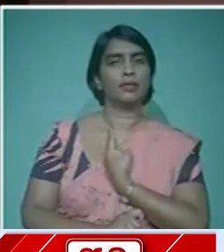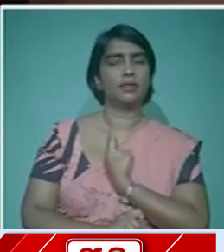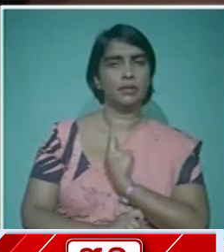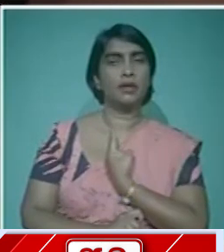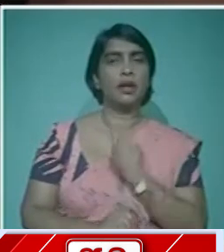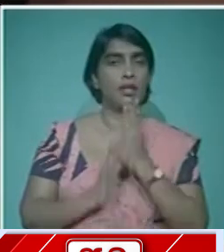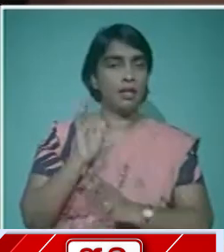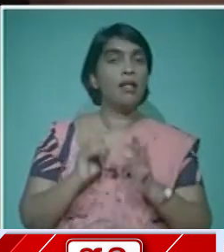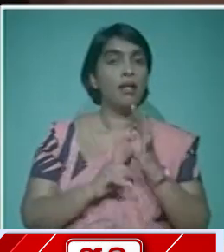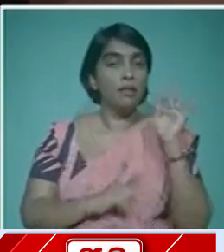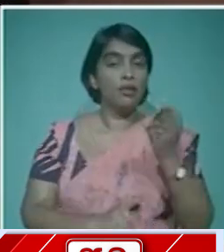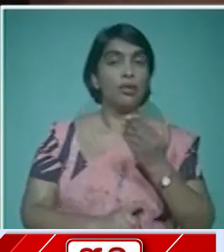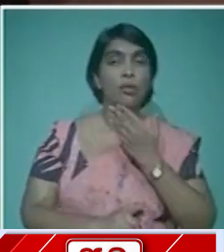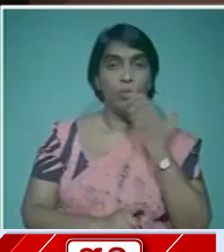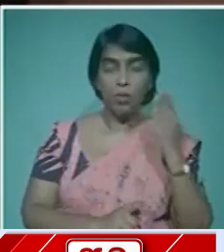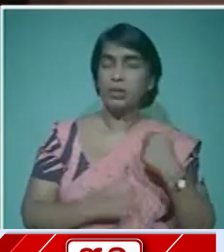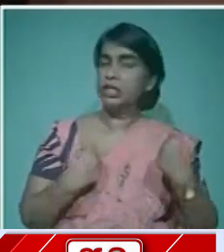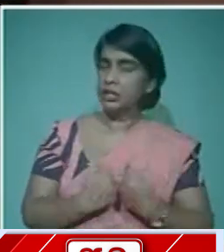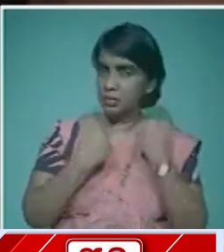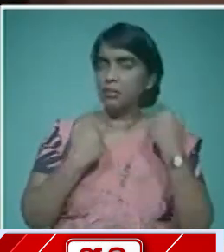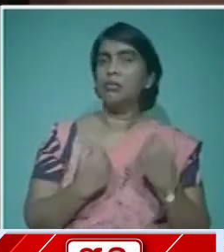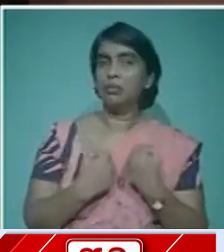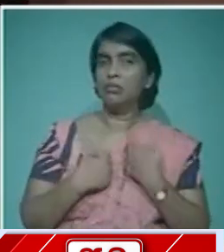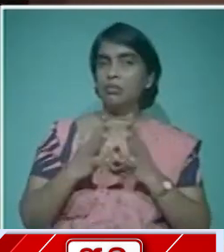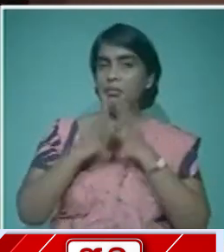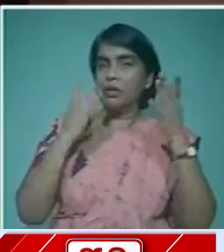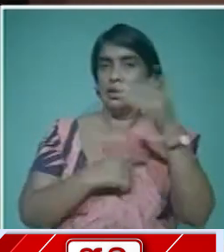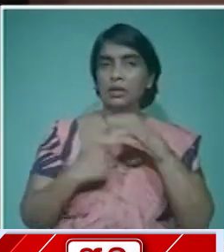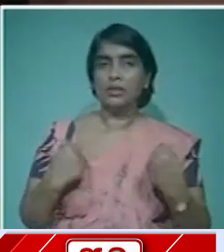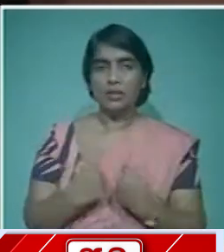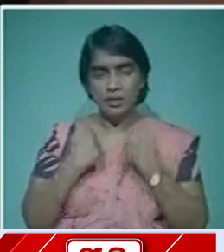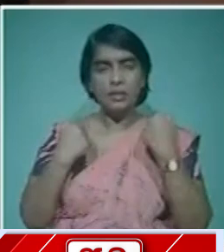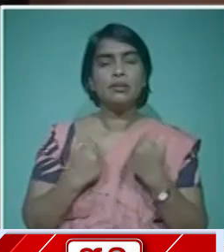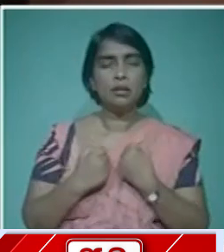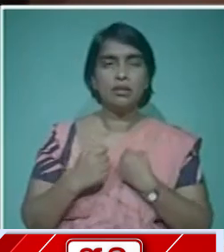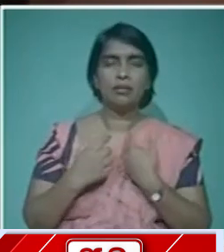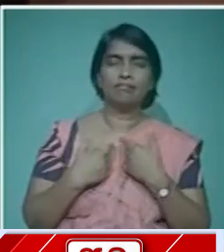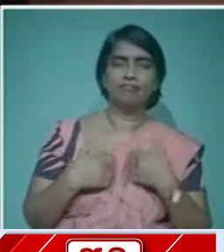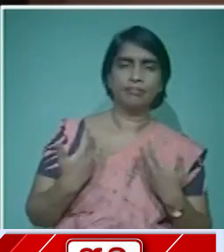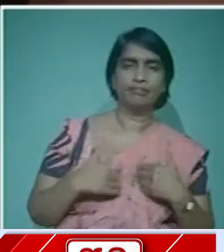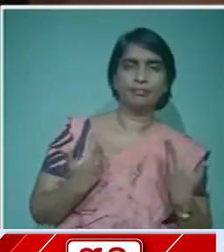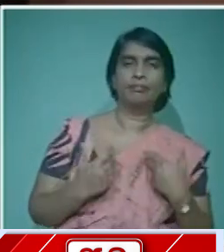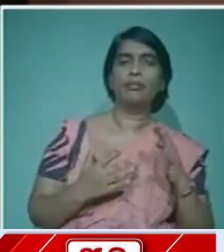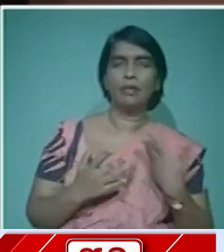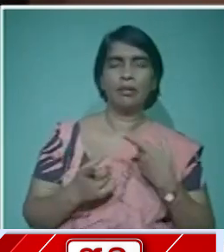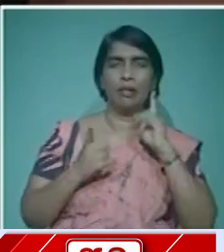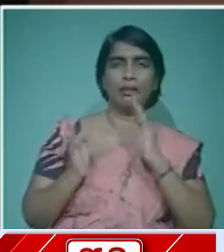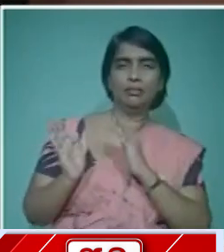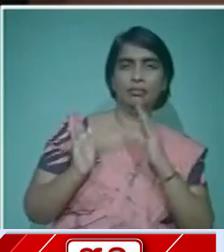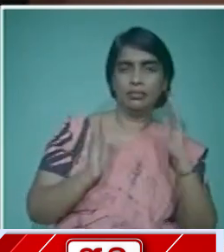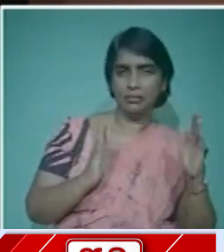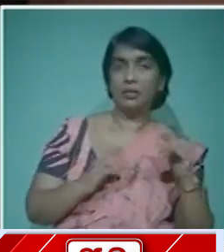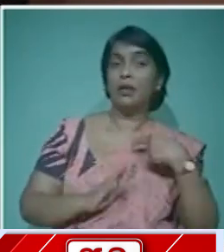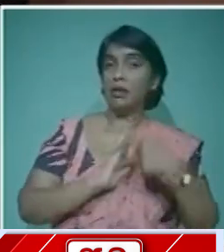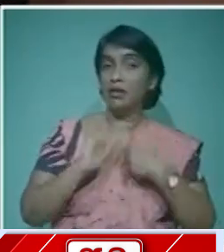ඒ මන්ත්‍රීවරයාට පුළුවන් වුණා ඒ අභියෝගය, අපි බොහෝ දෙනෙක් ඒ අභියෝගය ගැන කරාරිද්දි, කල්බලද්දි, මේ